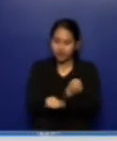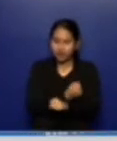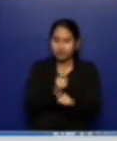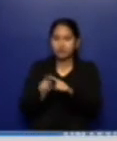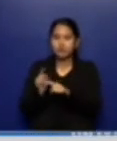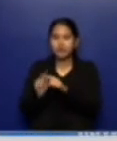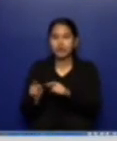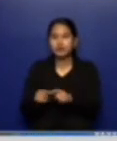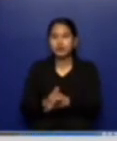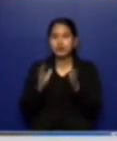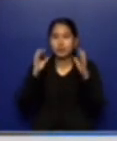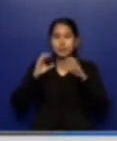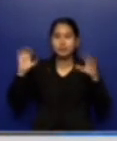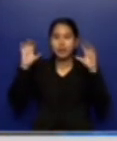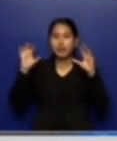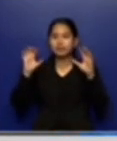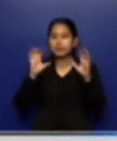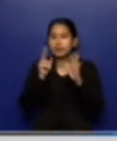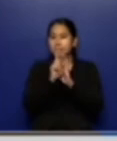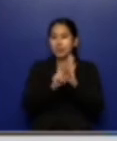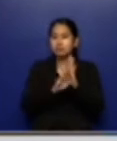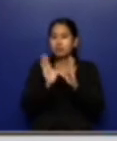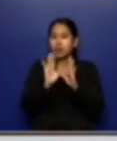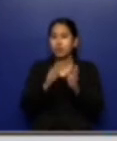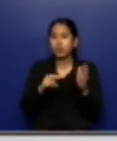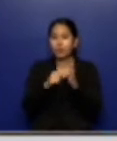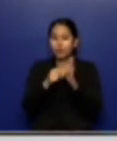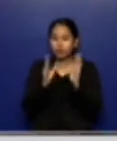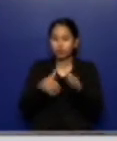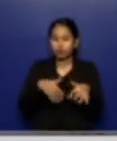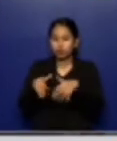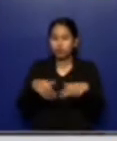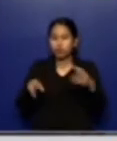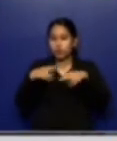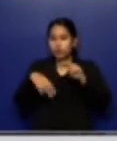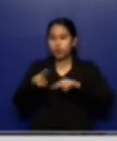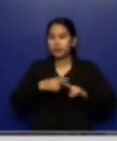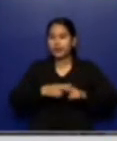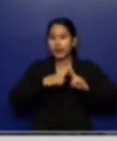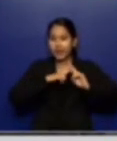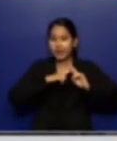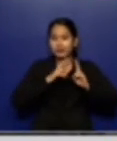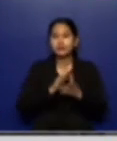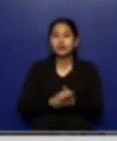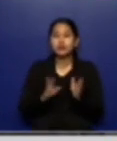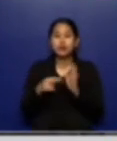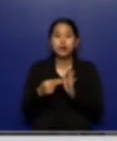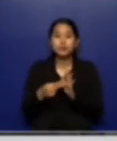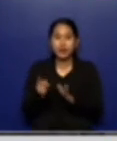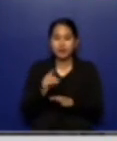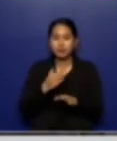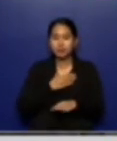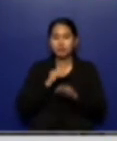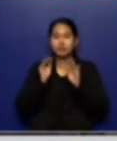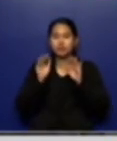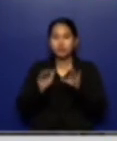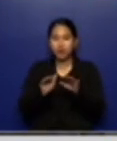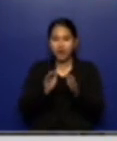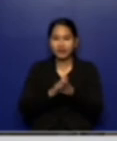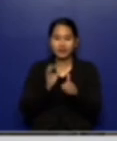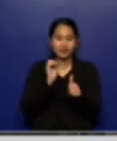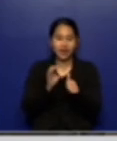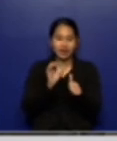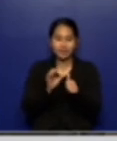กับระบบราชการแต่เป็นการตรวจสอบของประชาชนอย่างแท้จริงนะครับผมจึงจะฝากข้อเส